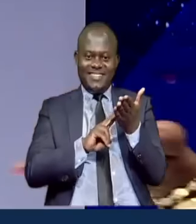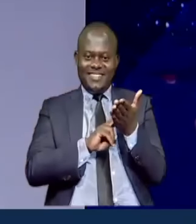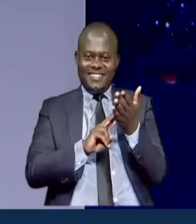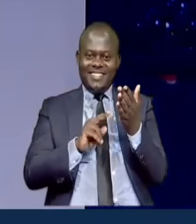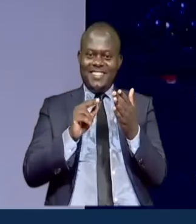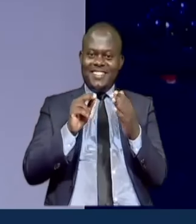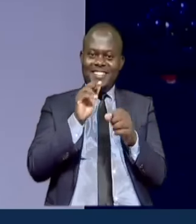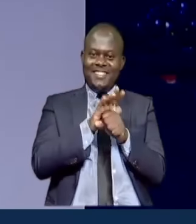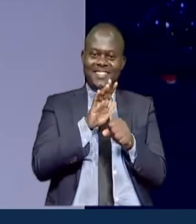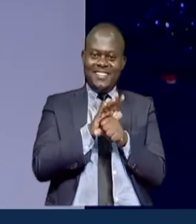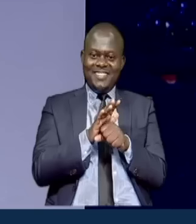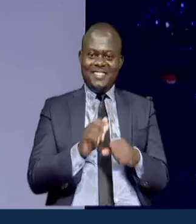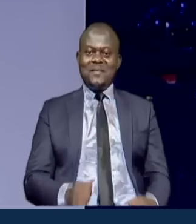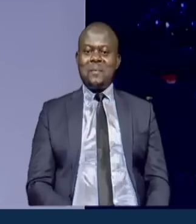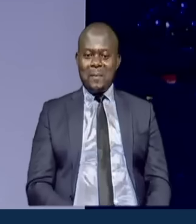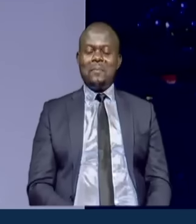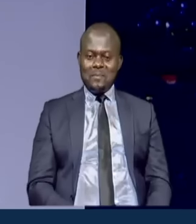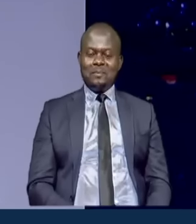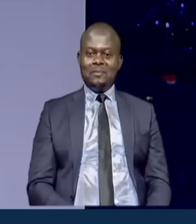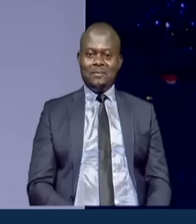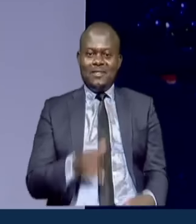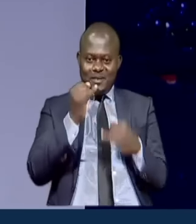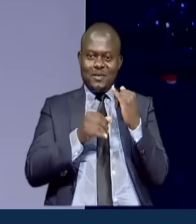Rebe kuri iyi kamera. Yego.